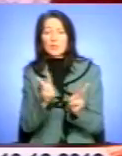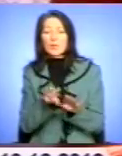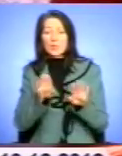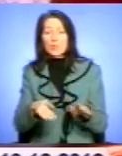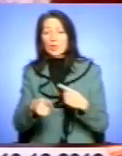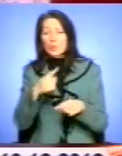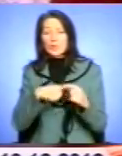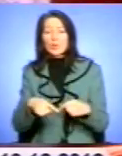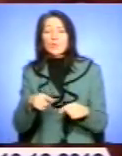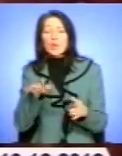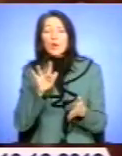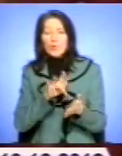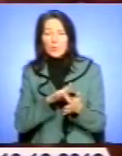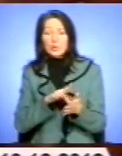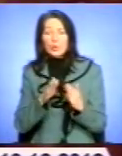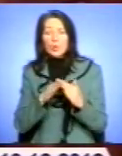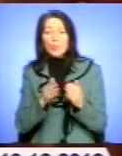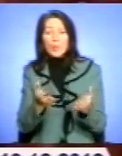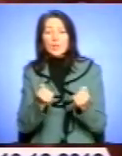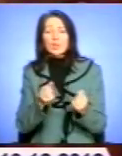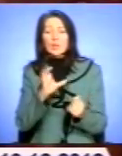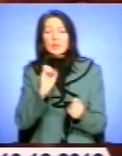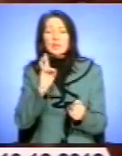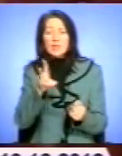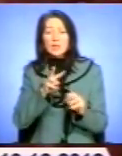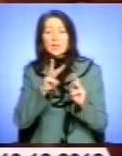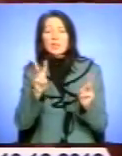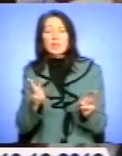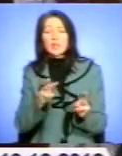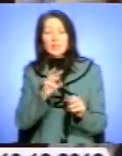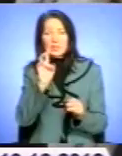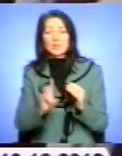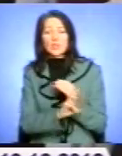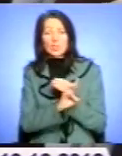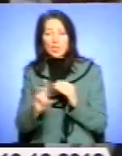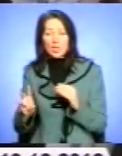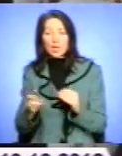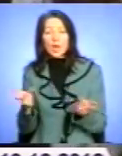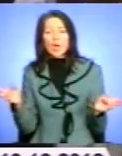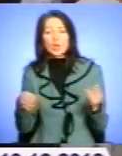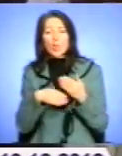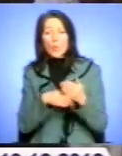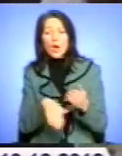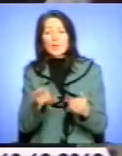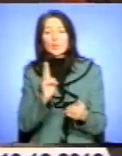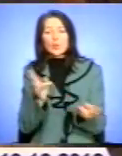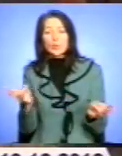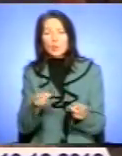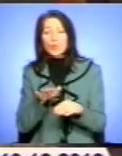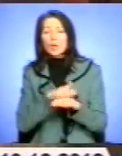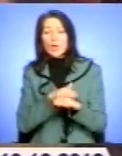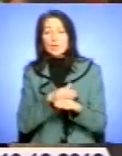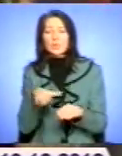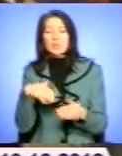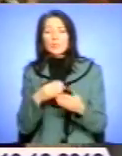священника. Святий Миколай допомагає усім, хто потребує його ласки. Своїми молитвами він утихомирює бурю на морі,